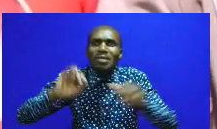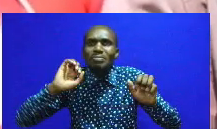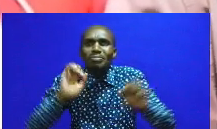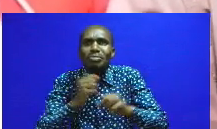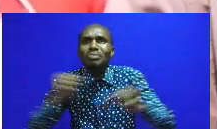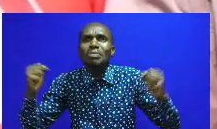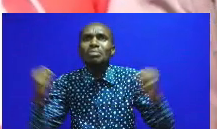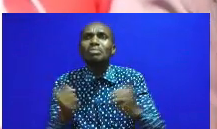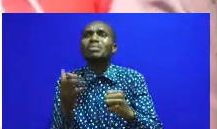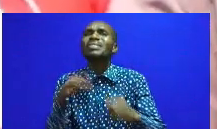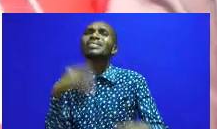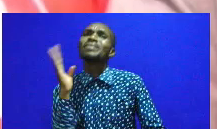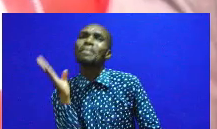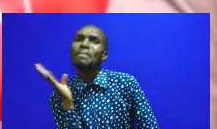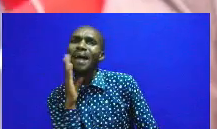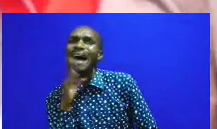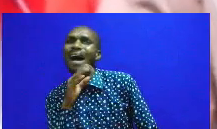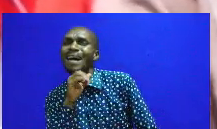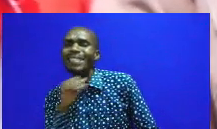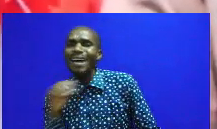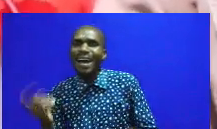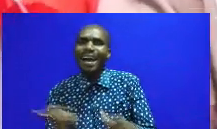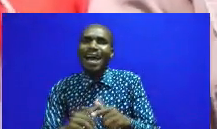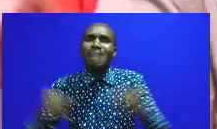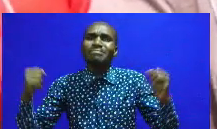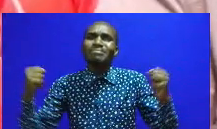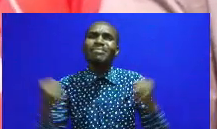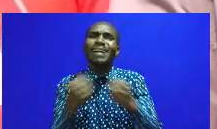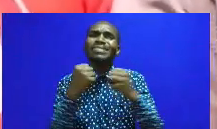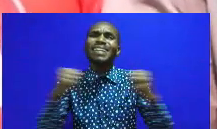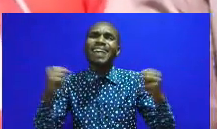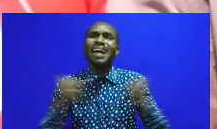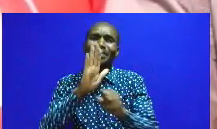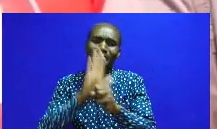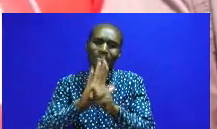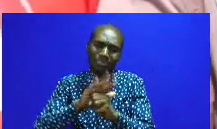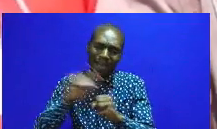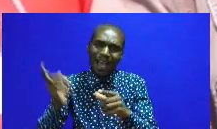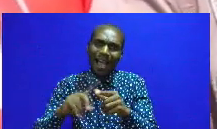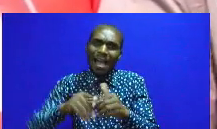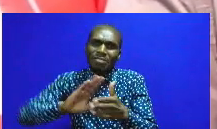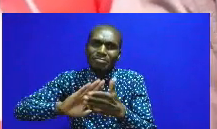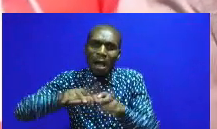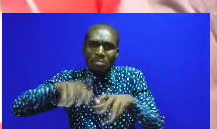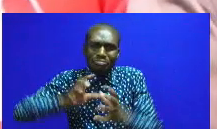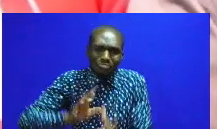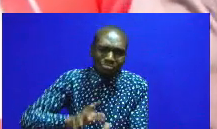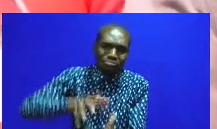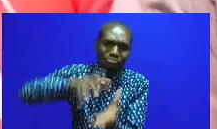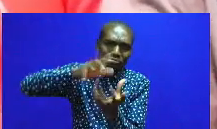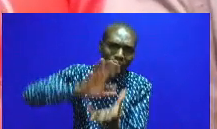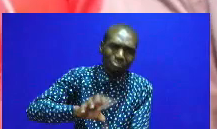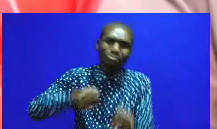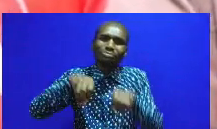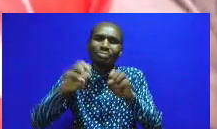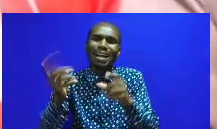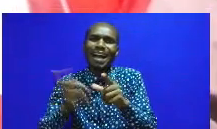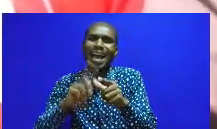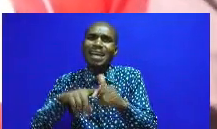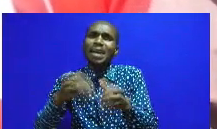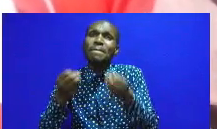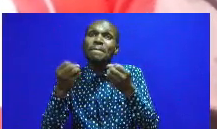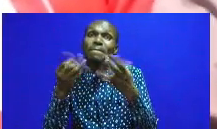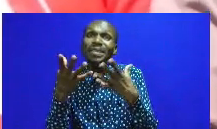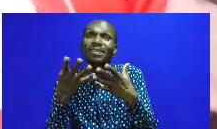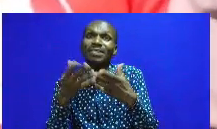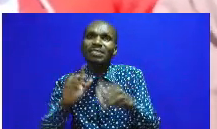mo mongina moisa koligereria chia chali chia baira sepa ale yaito over speeding ye chipigipigi abana kwanyora abande bakwe